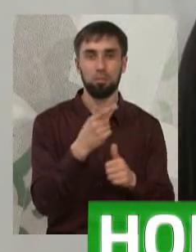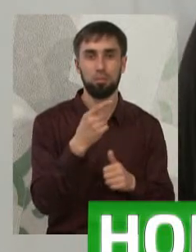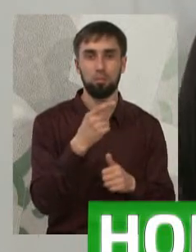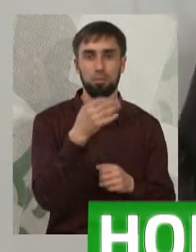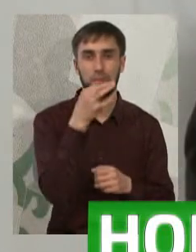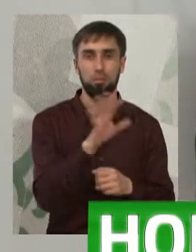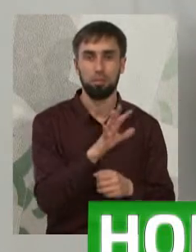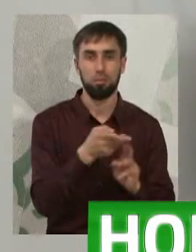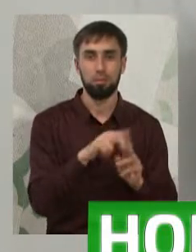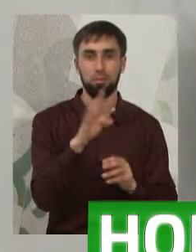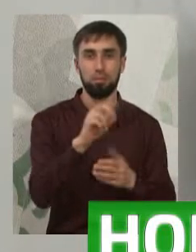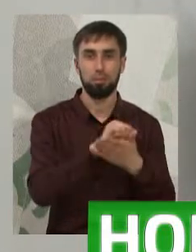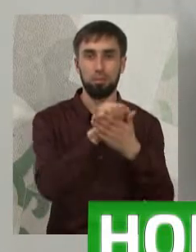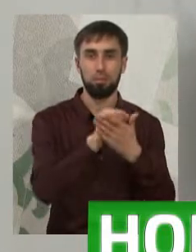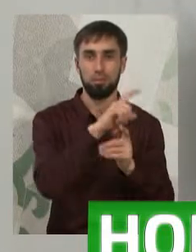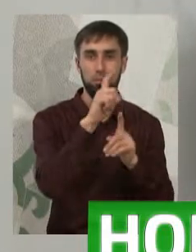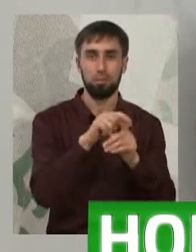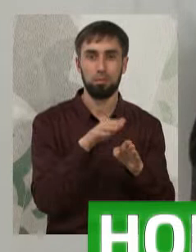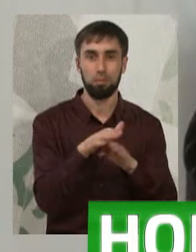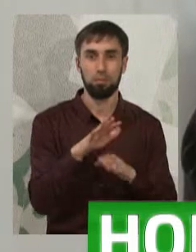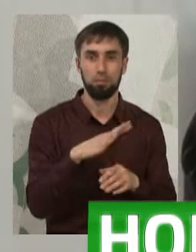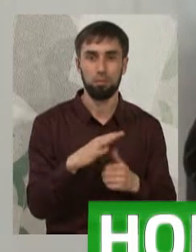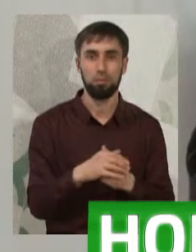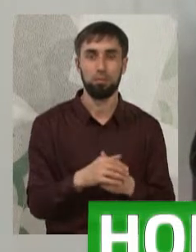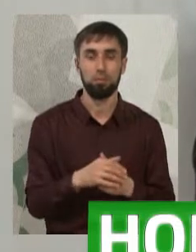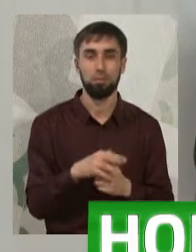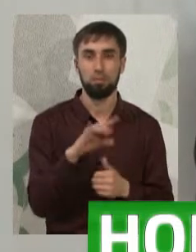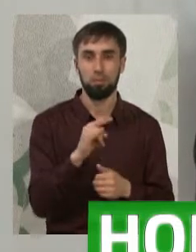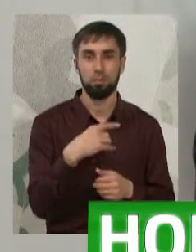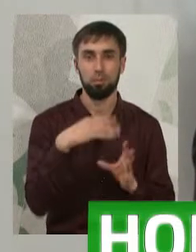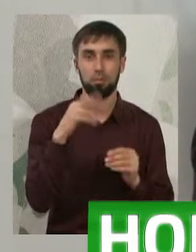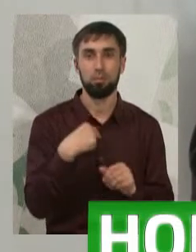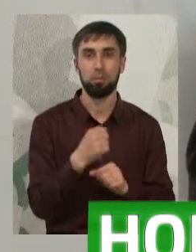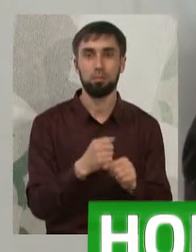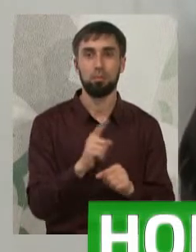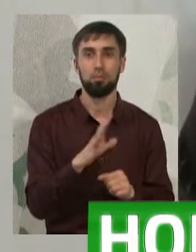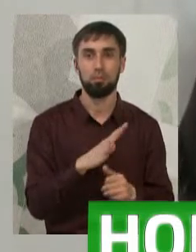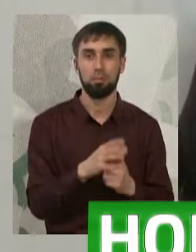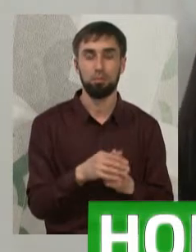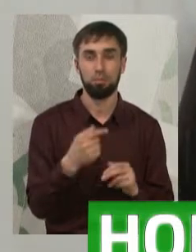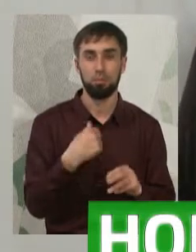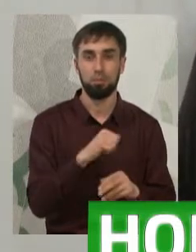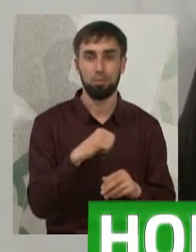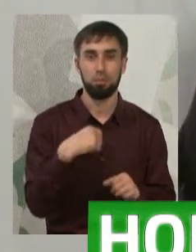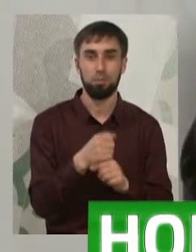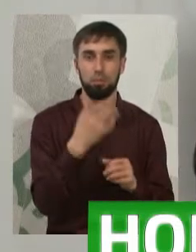сделал от себя штукатурку полностью. Мы что сделали? Мы сами сделали отопление,